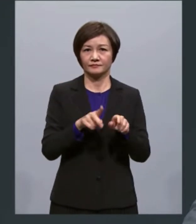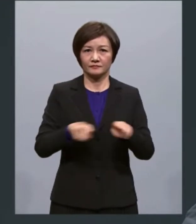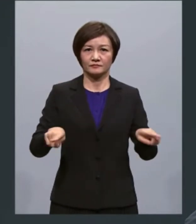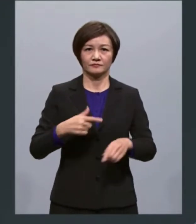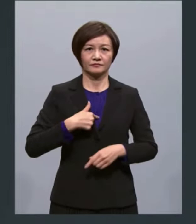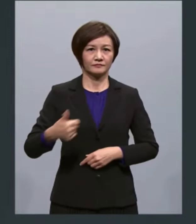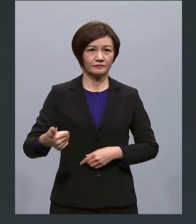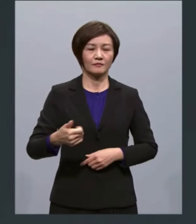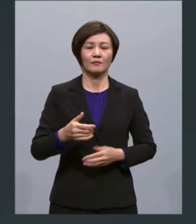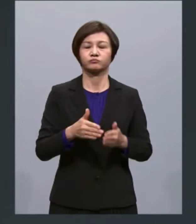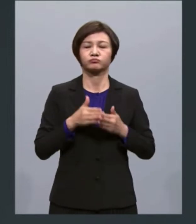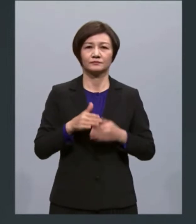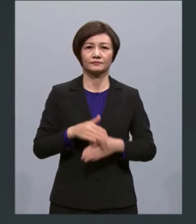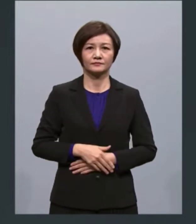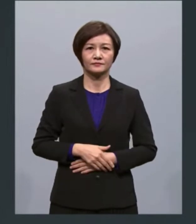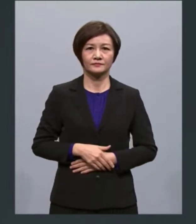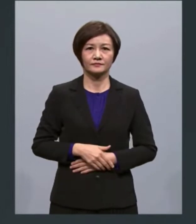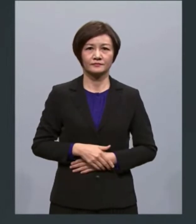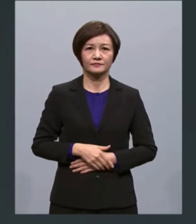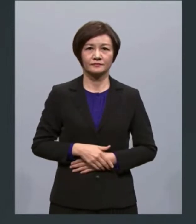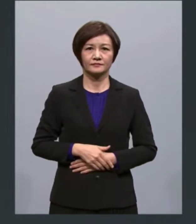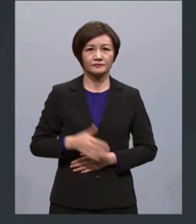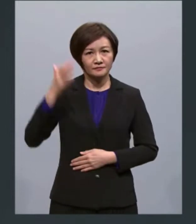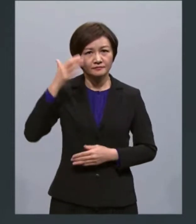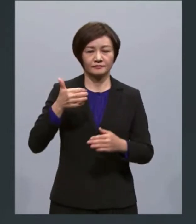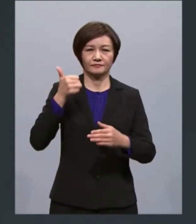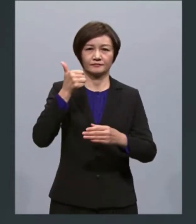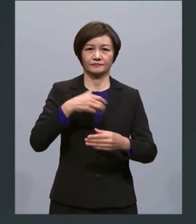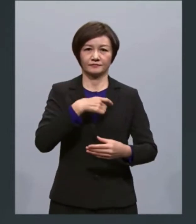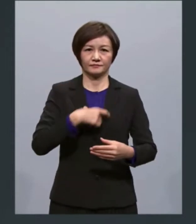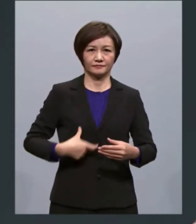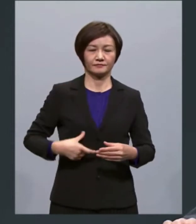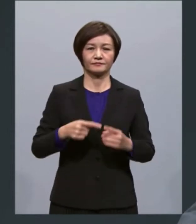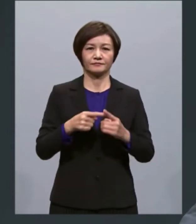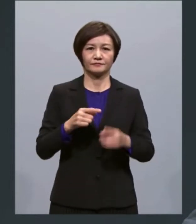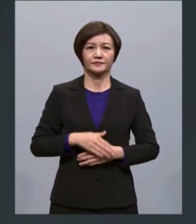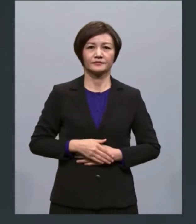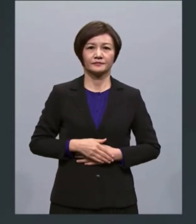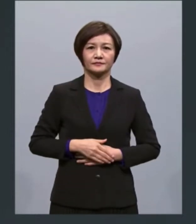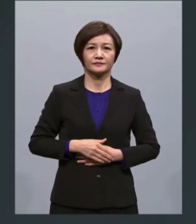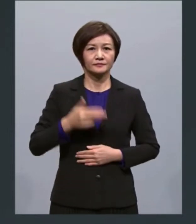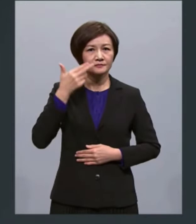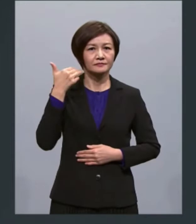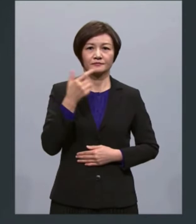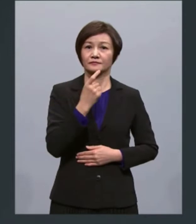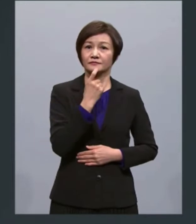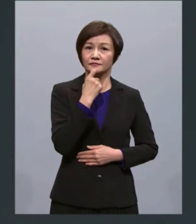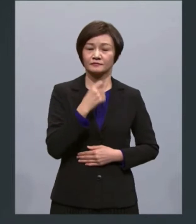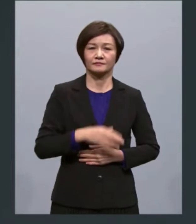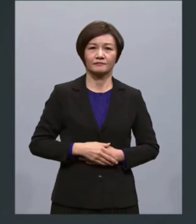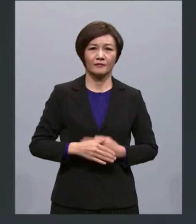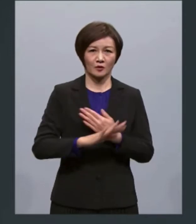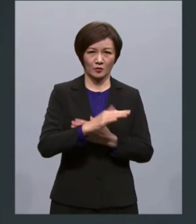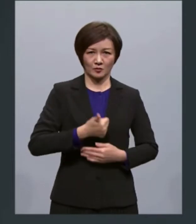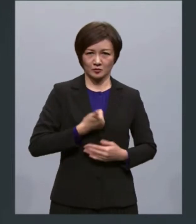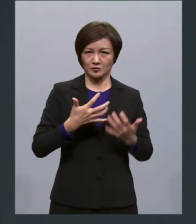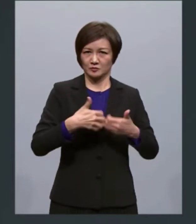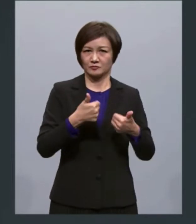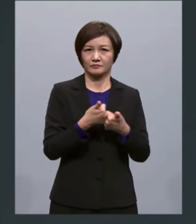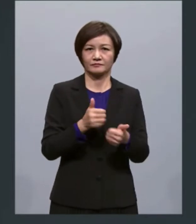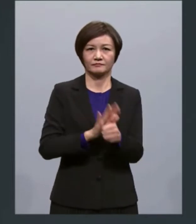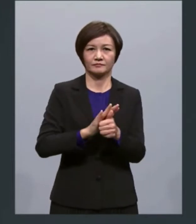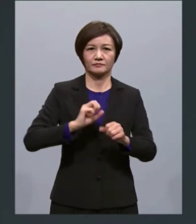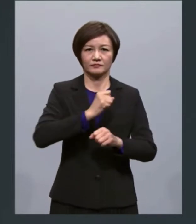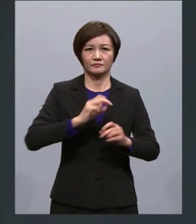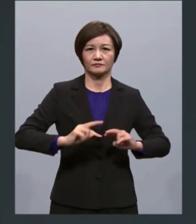意才能完成。柯文哲的参选是蓝绿两大板块以外真正有机会改变现